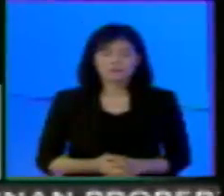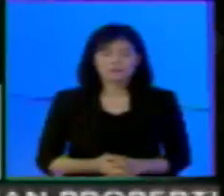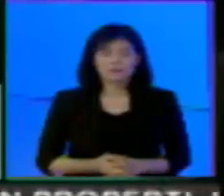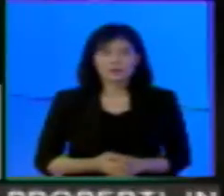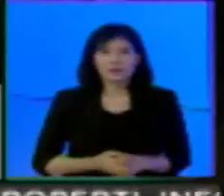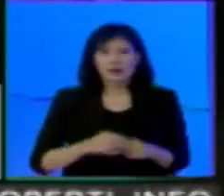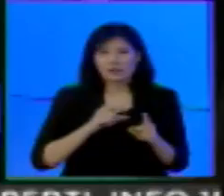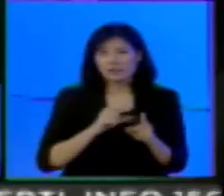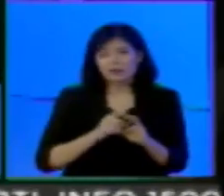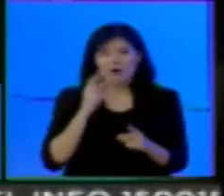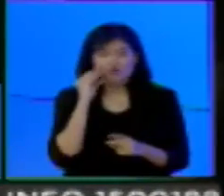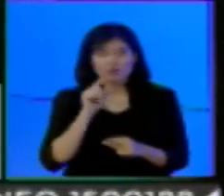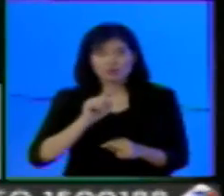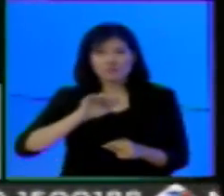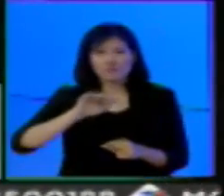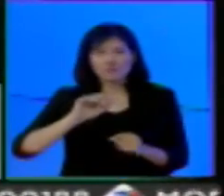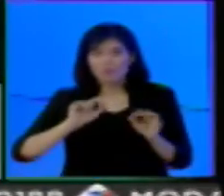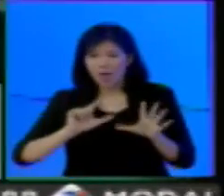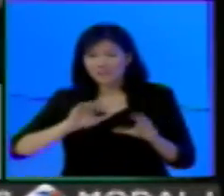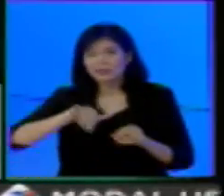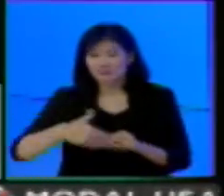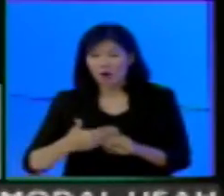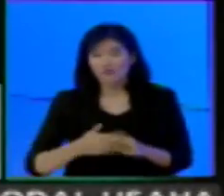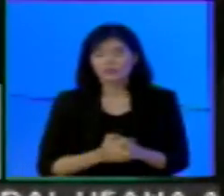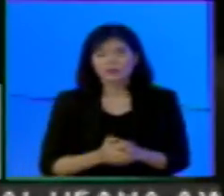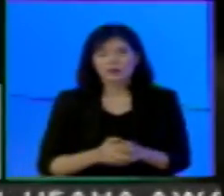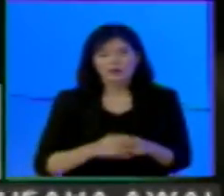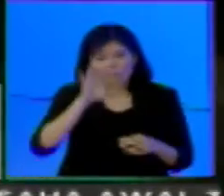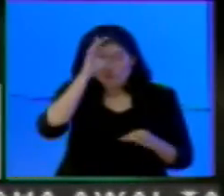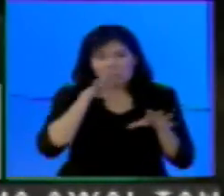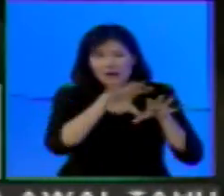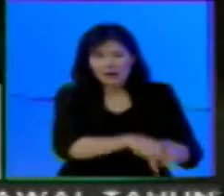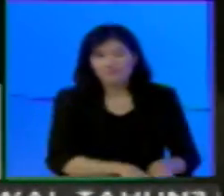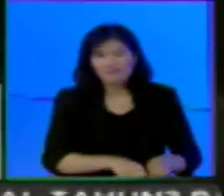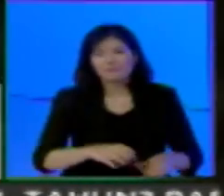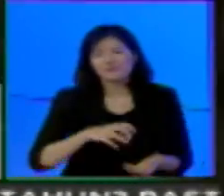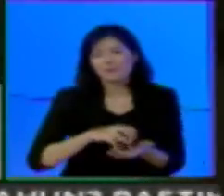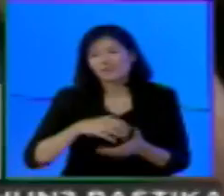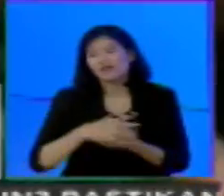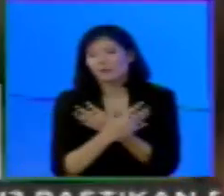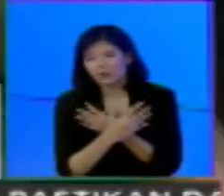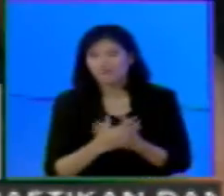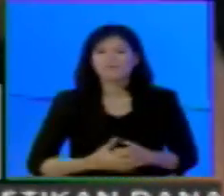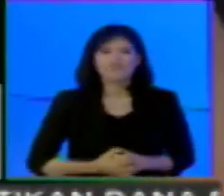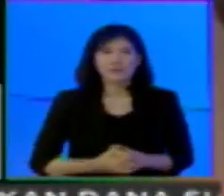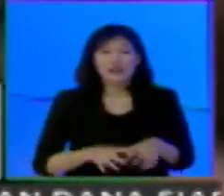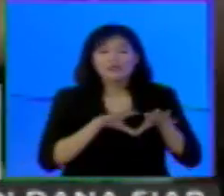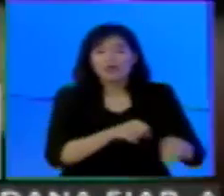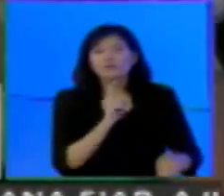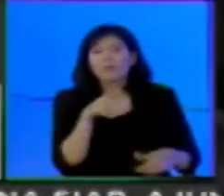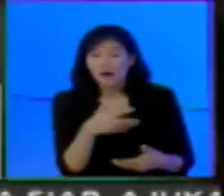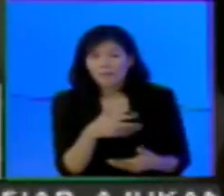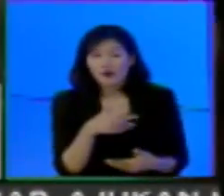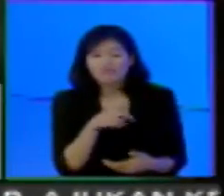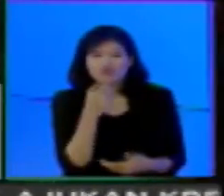DP pemuda 17 tahun warga Samarinda, Kalimantan Timur ini diringkus aparat di rumahnya di Jalan Lambung, Mangkurat. Ia ditangkap karena